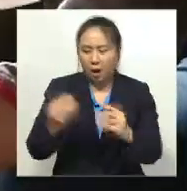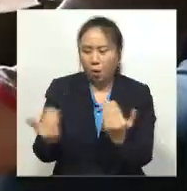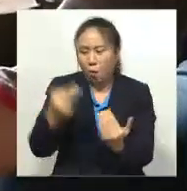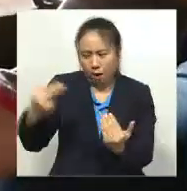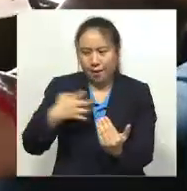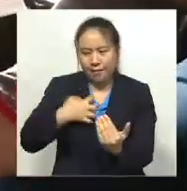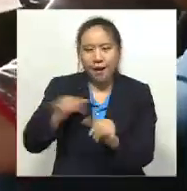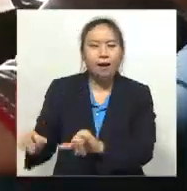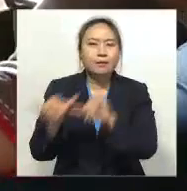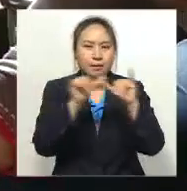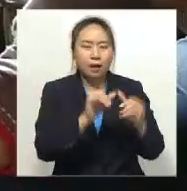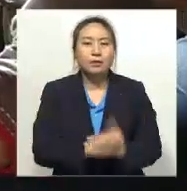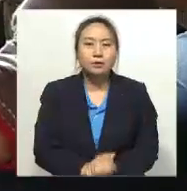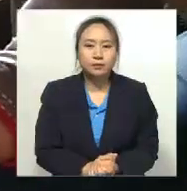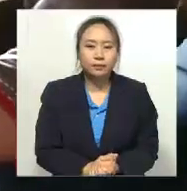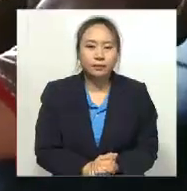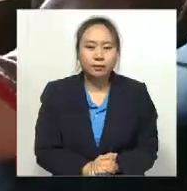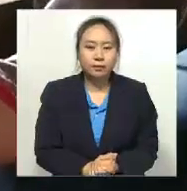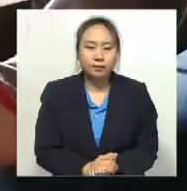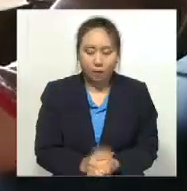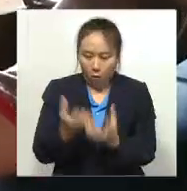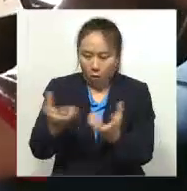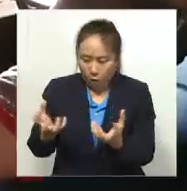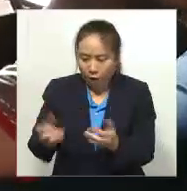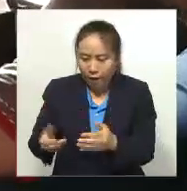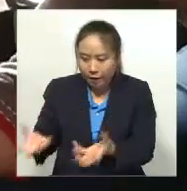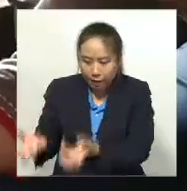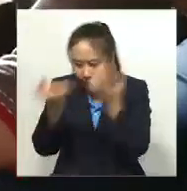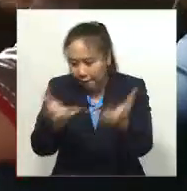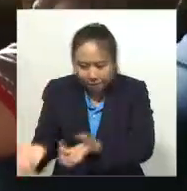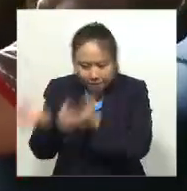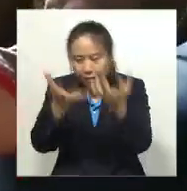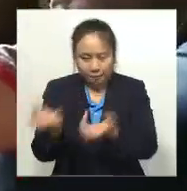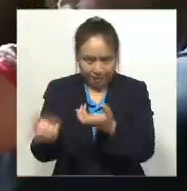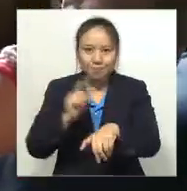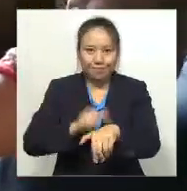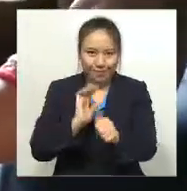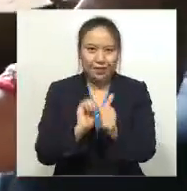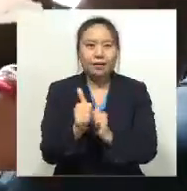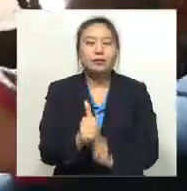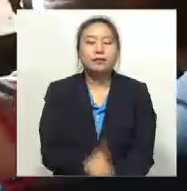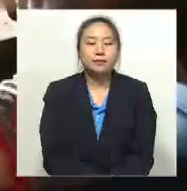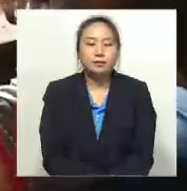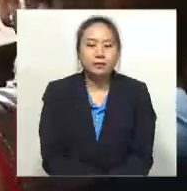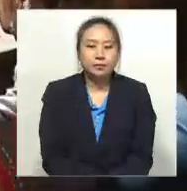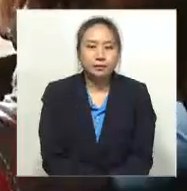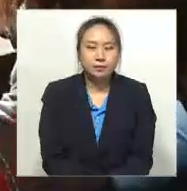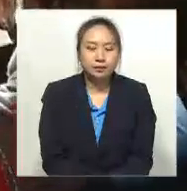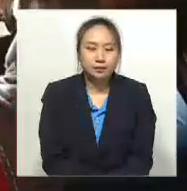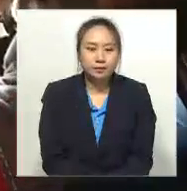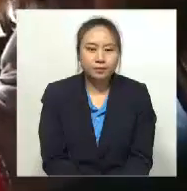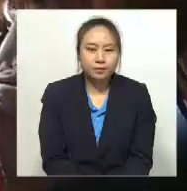ไป เก็บของทัน จ้าจ้าได้อยู่เก็บทันอยู่เฮาเก็บเปิดละของเก็บขึ้นสูงไปละ คือตัวนี้เนาะตัวนี้ผมจะบอก